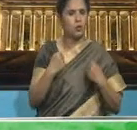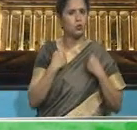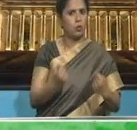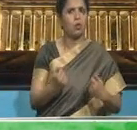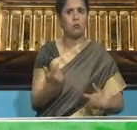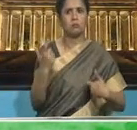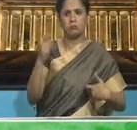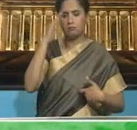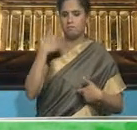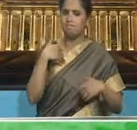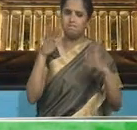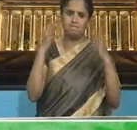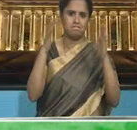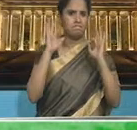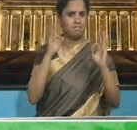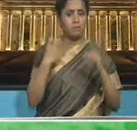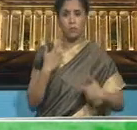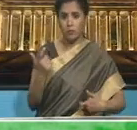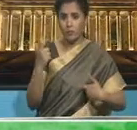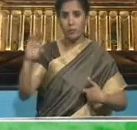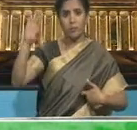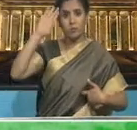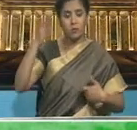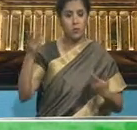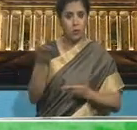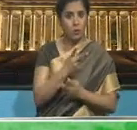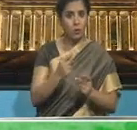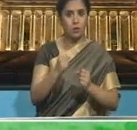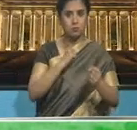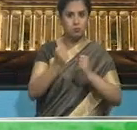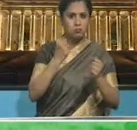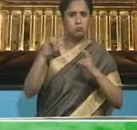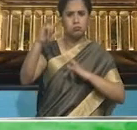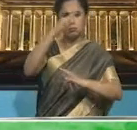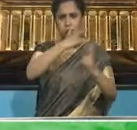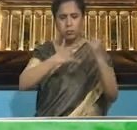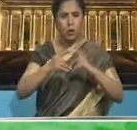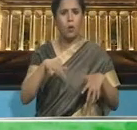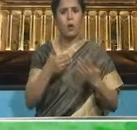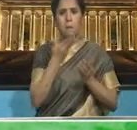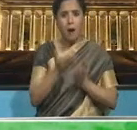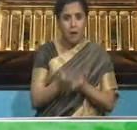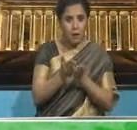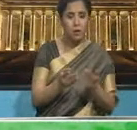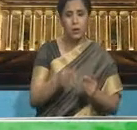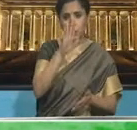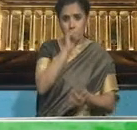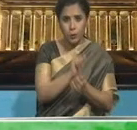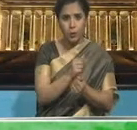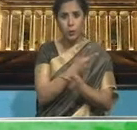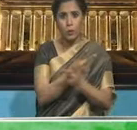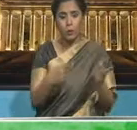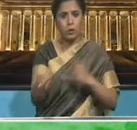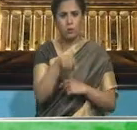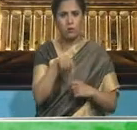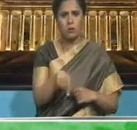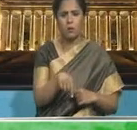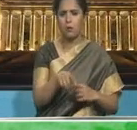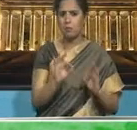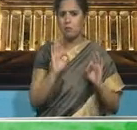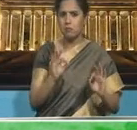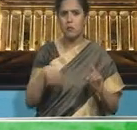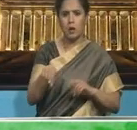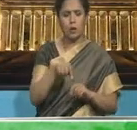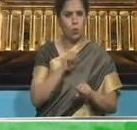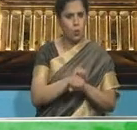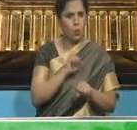हूँ। हमारी सेनाओं, अर्धसैनिक बलों तथा पुलिस बलों के जिन वीरों ने कर्तव्य